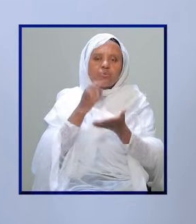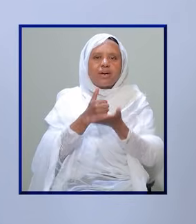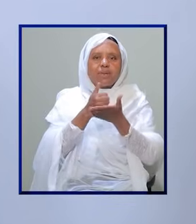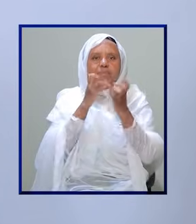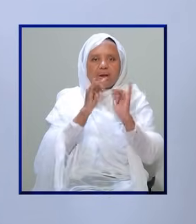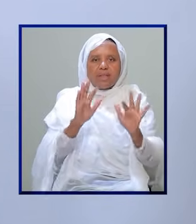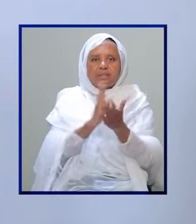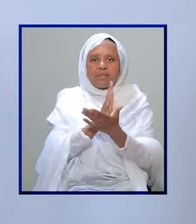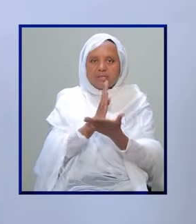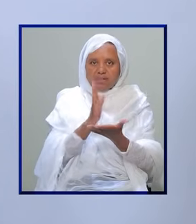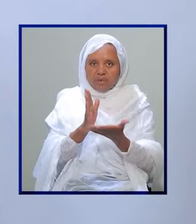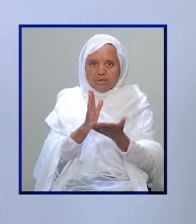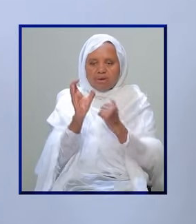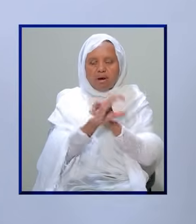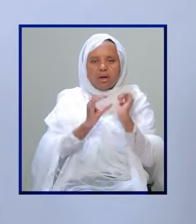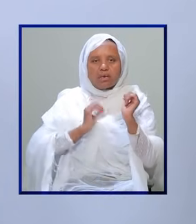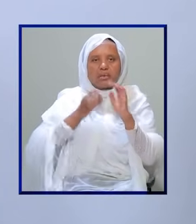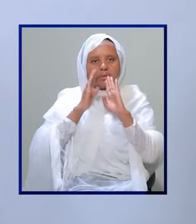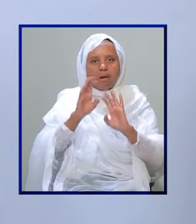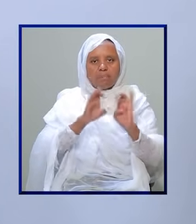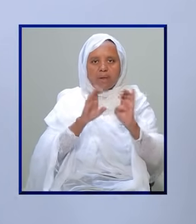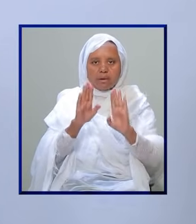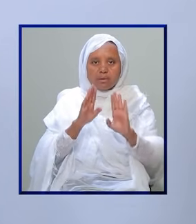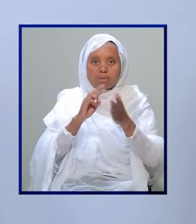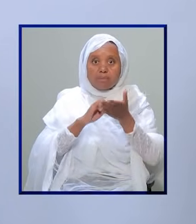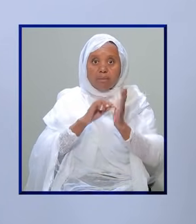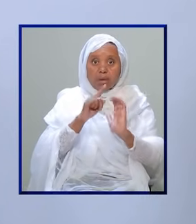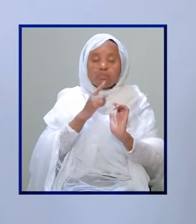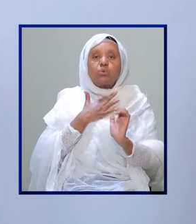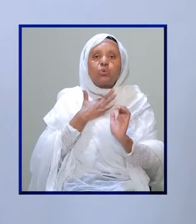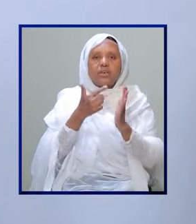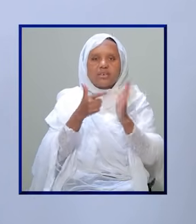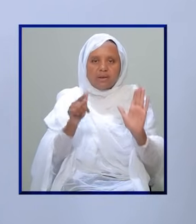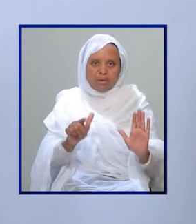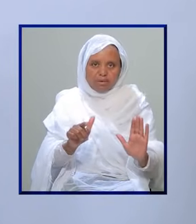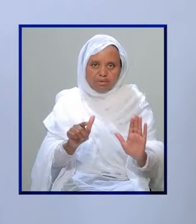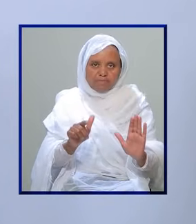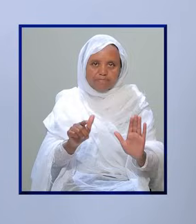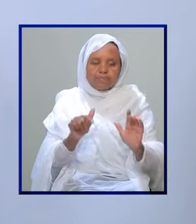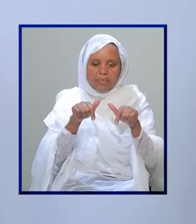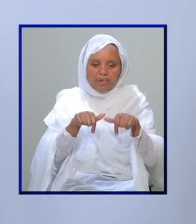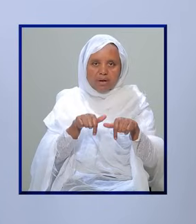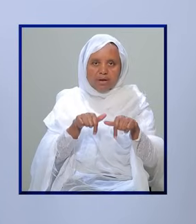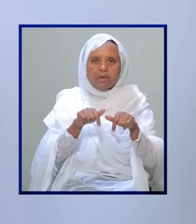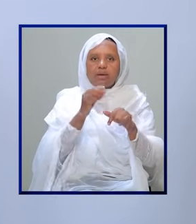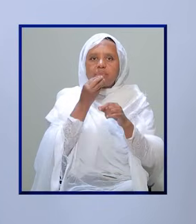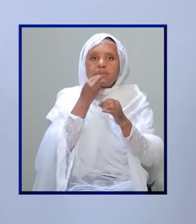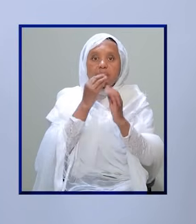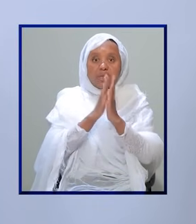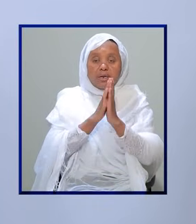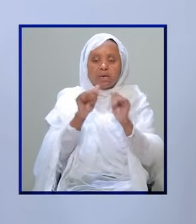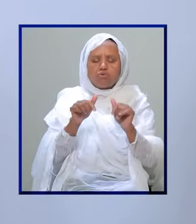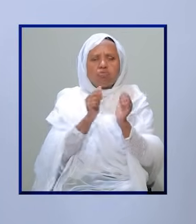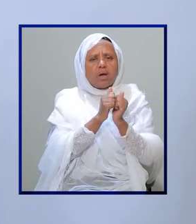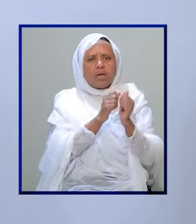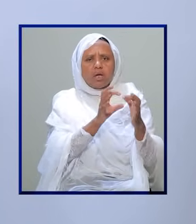ከጾሙ ረድኤት በረከትን ታሳትፈን፣ ሀገራችንን ሰላም ታድርግልን በማለት ምኞታችንን እየገለጽን ለዛሬ በጸበል ጸድቅ